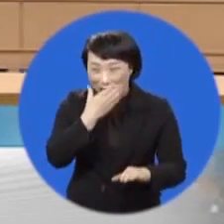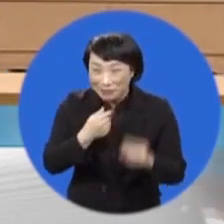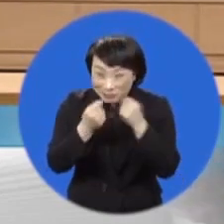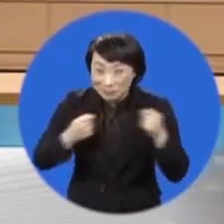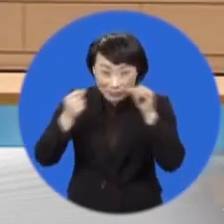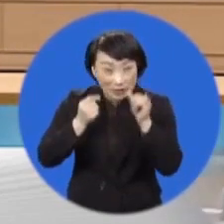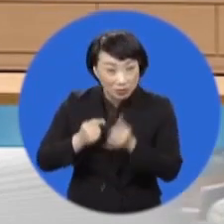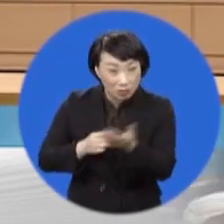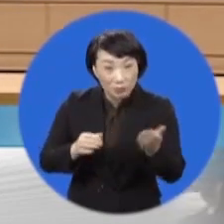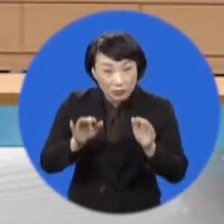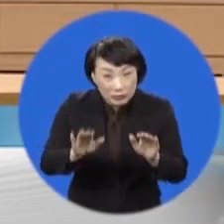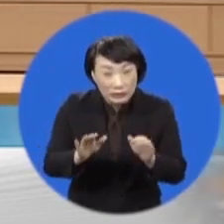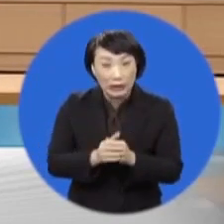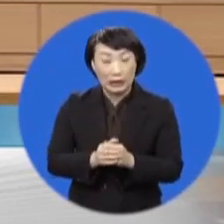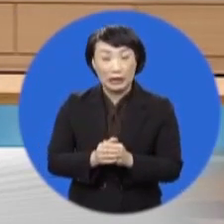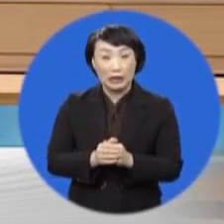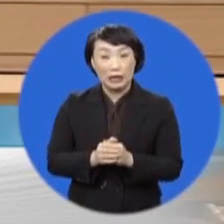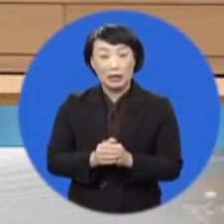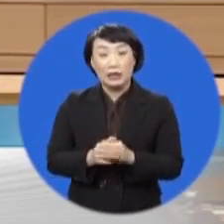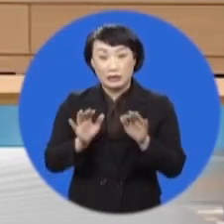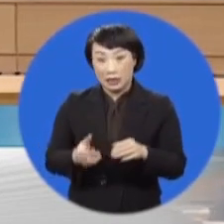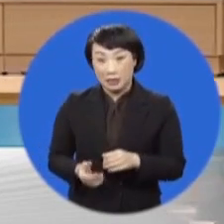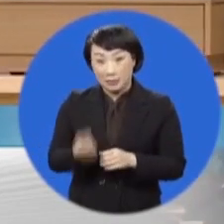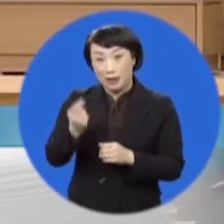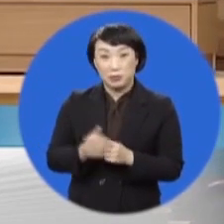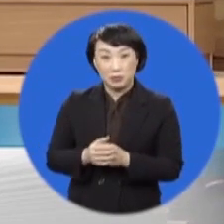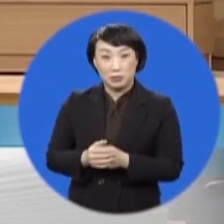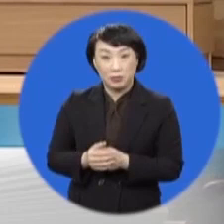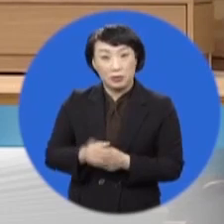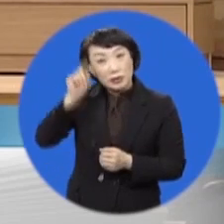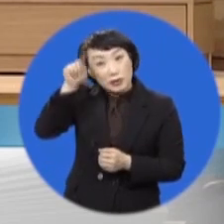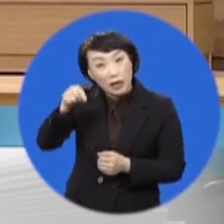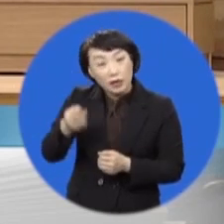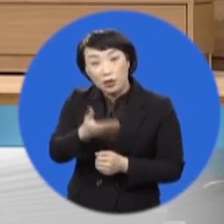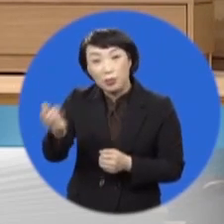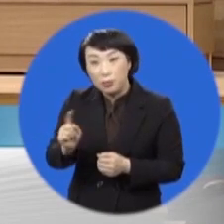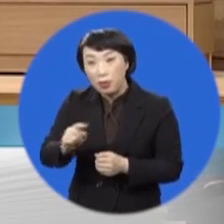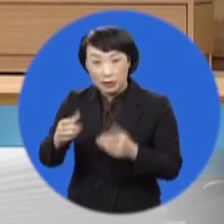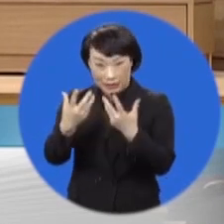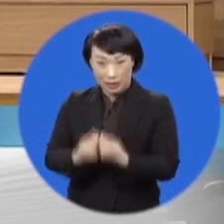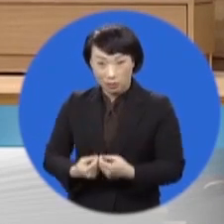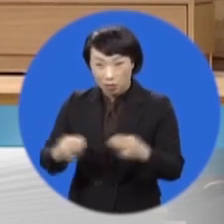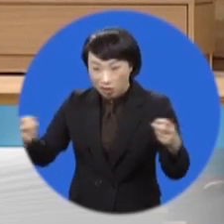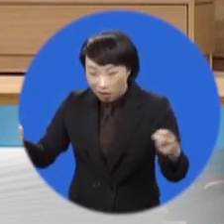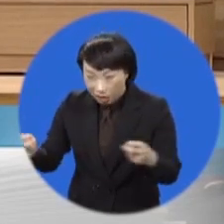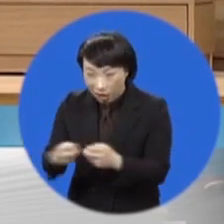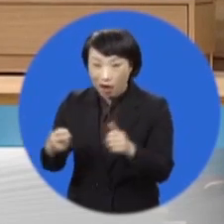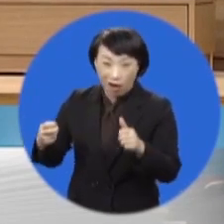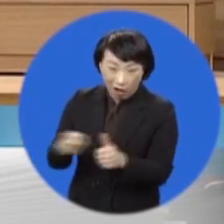봅시다 그런데 당장 해 내일의 어떤 교통 장으로 또 나고